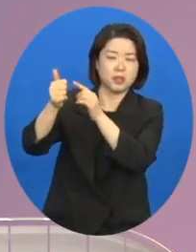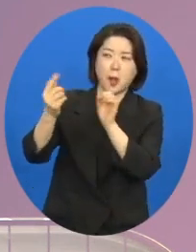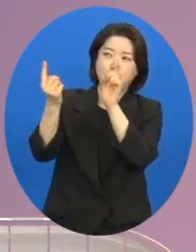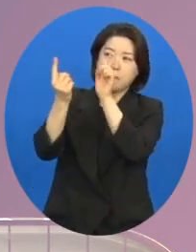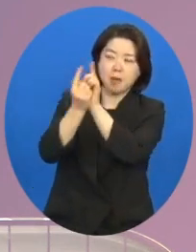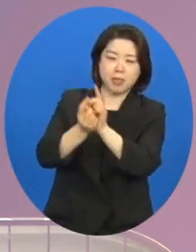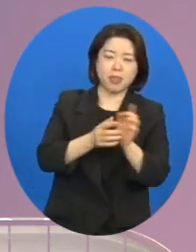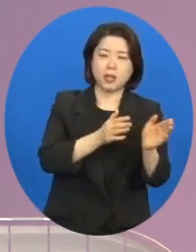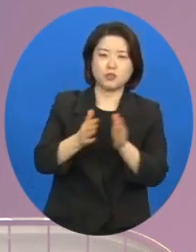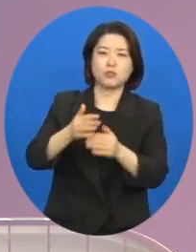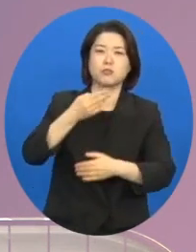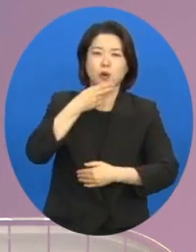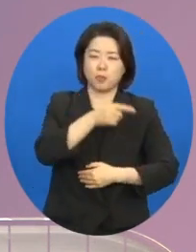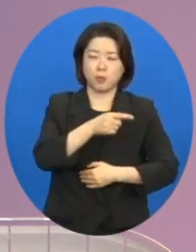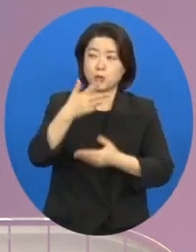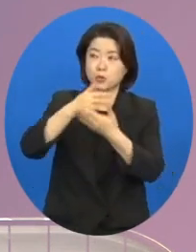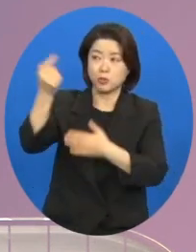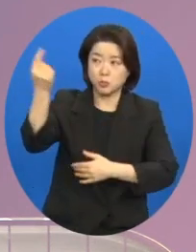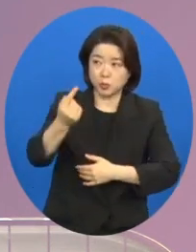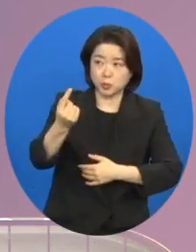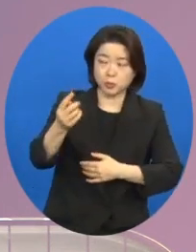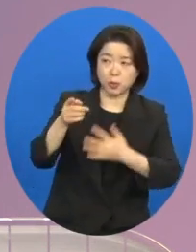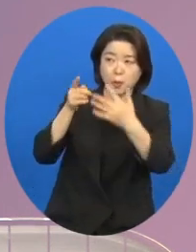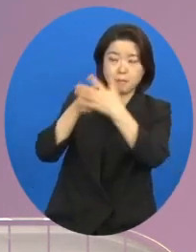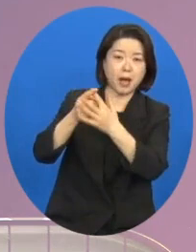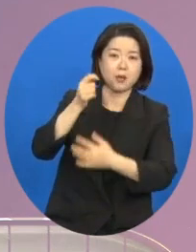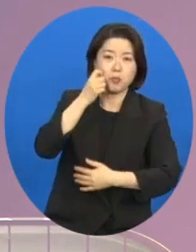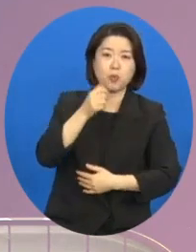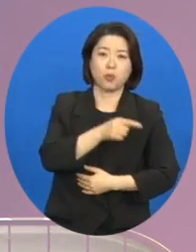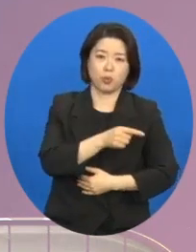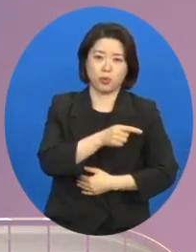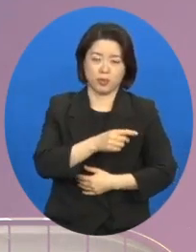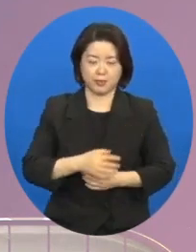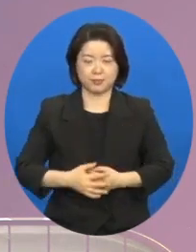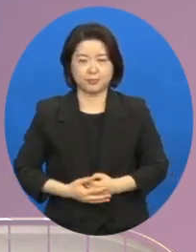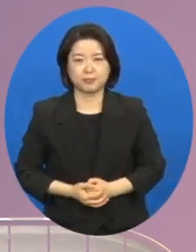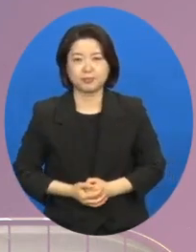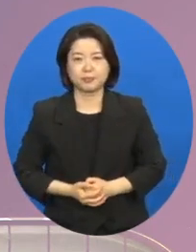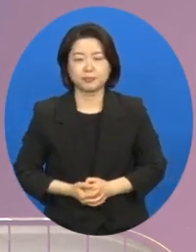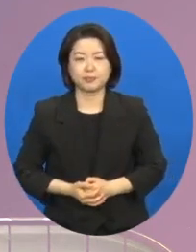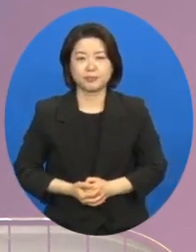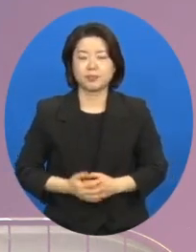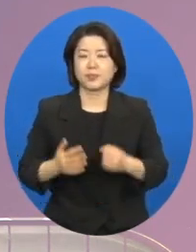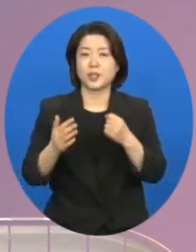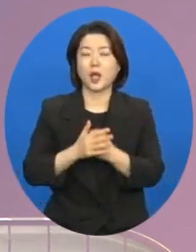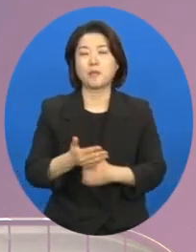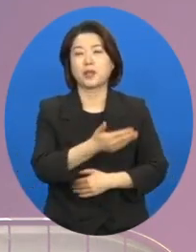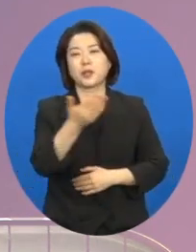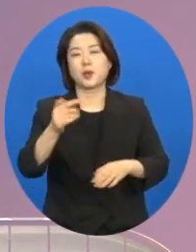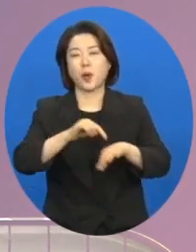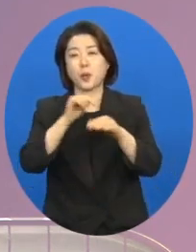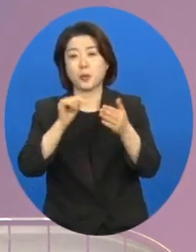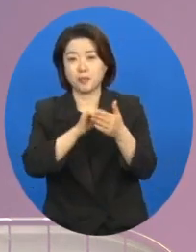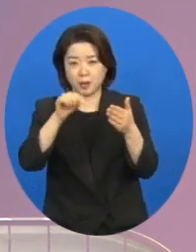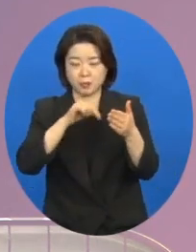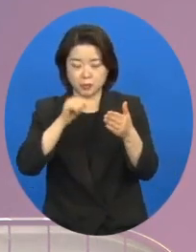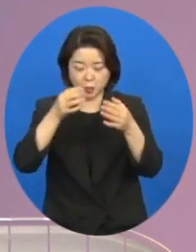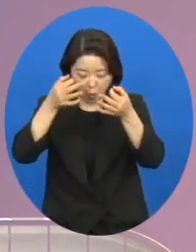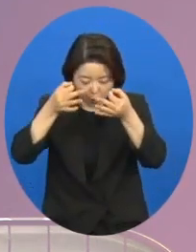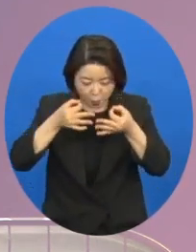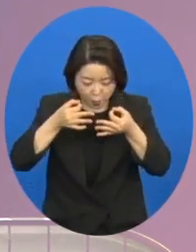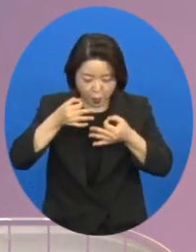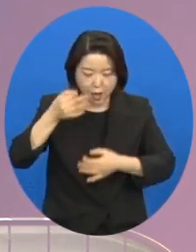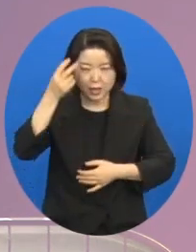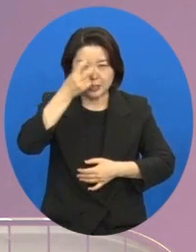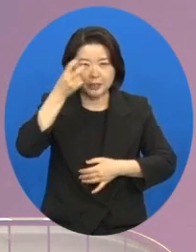안 되어 있고 주님이 오셔도 알아보지 못할 것입니다. 그래서 스스로 여러분들의 마음과 영혼을 한번 점검해 보시기